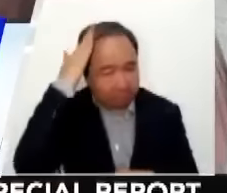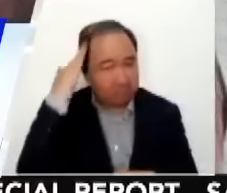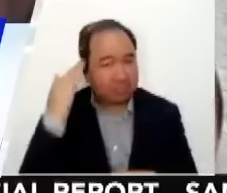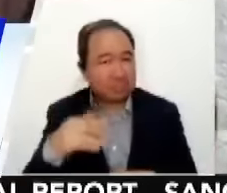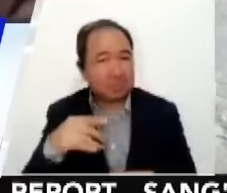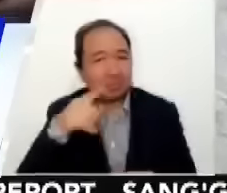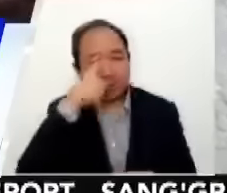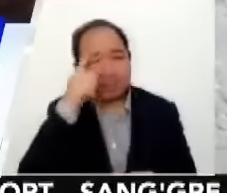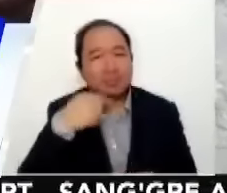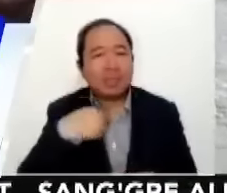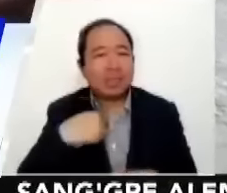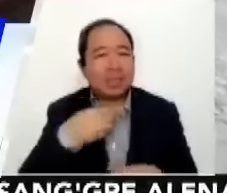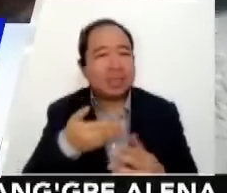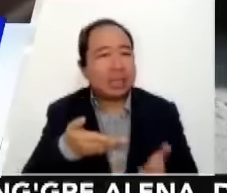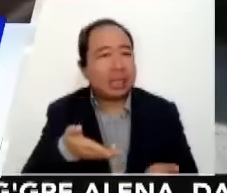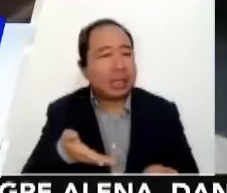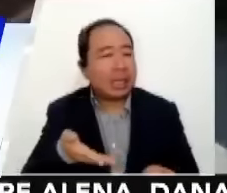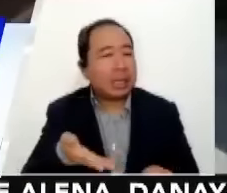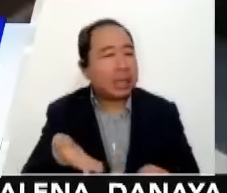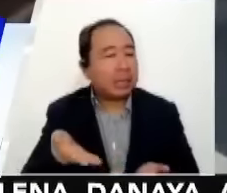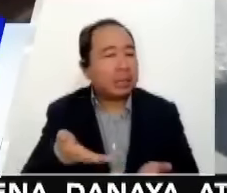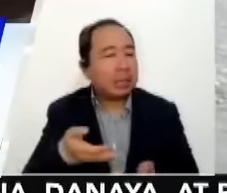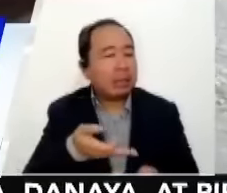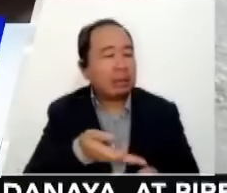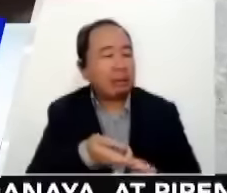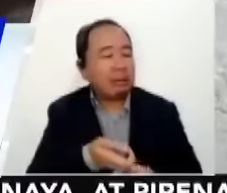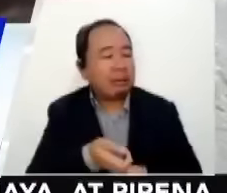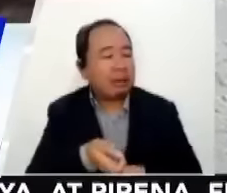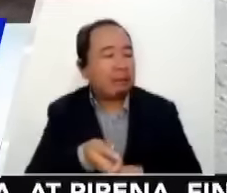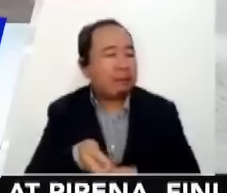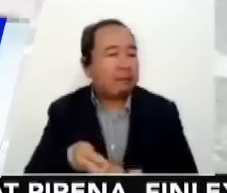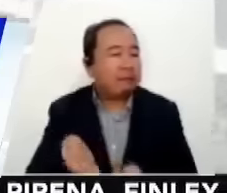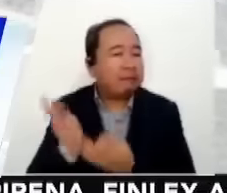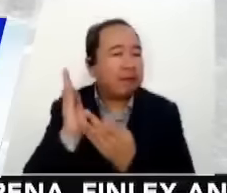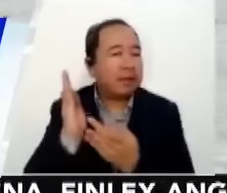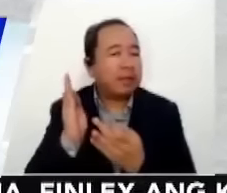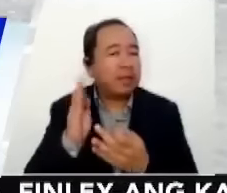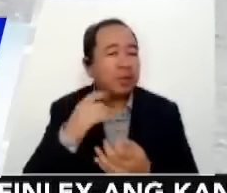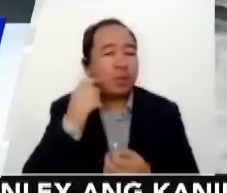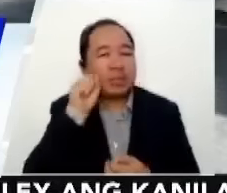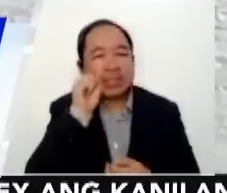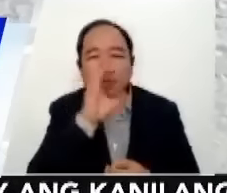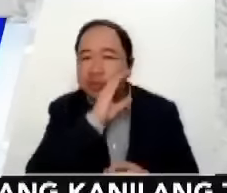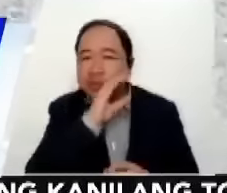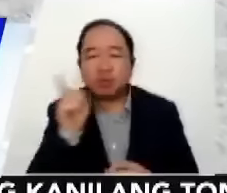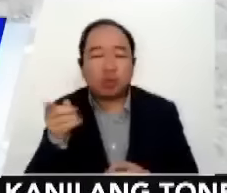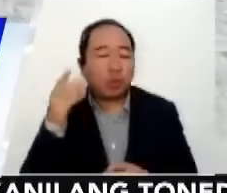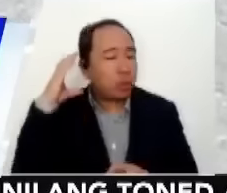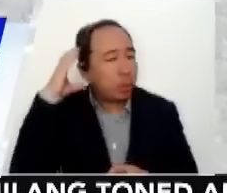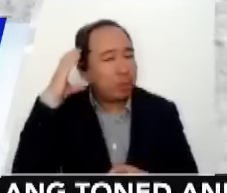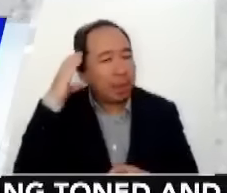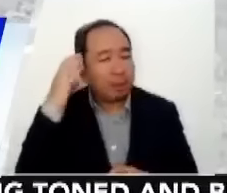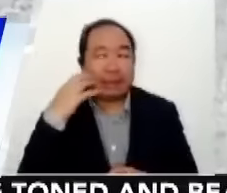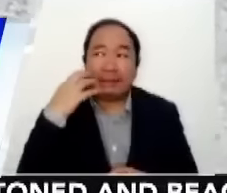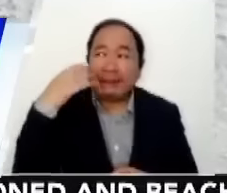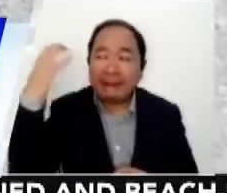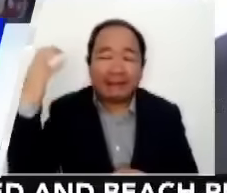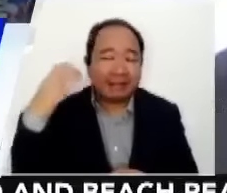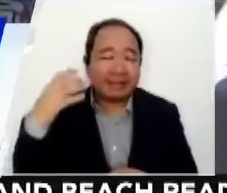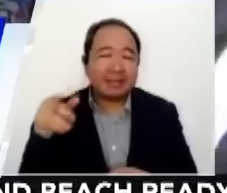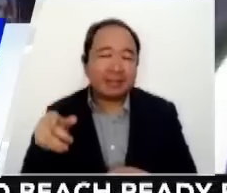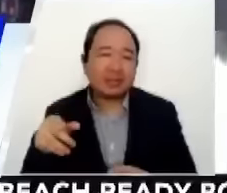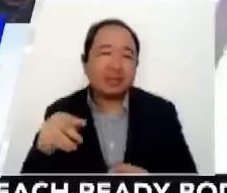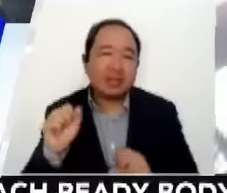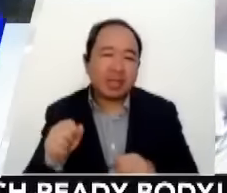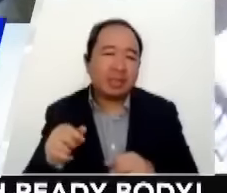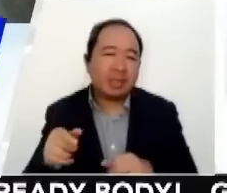senior para sa punta siya ng Cubao. Bibili siyang ticket. Siyempre mainit para makasakay lang po siya.